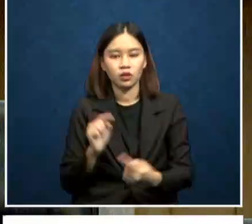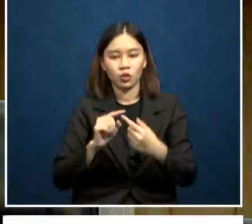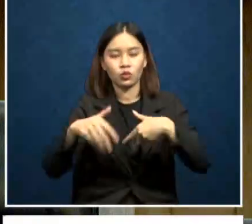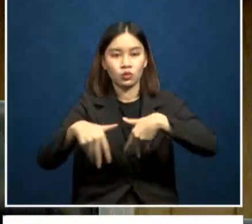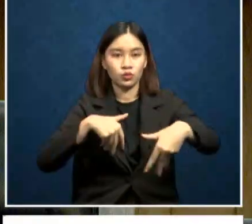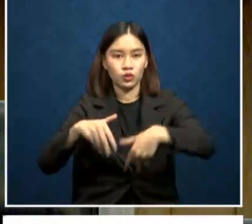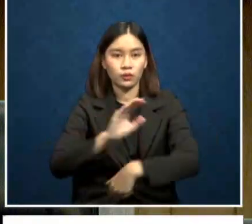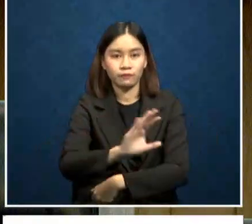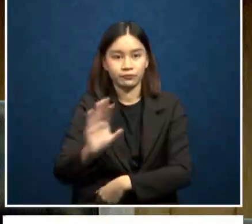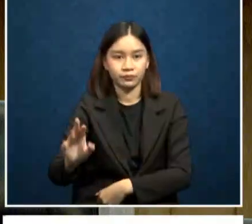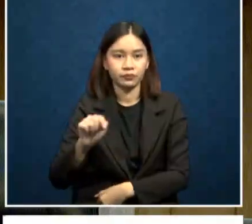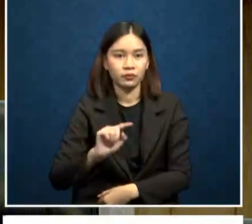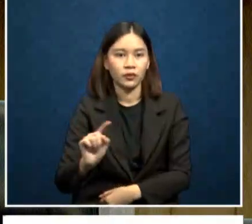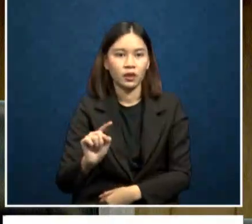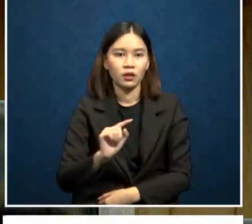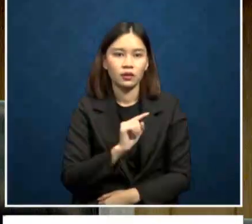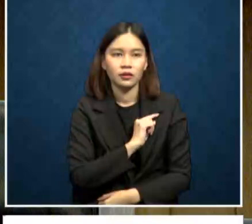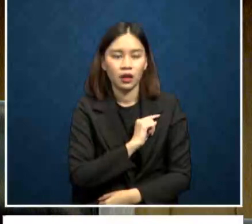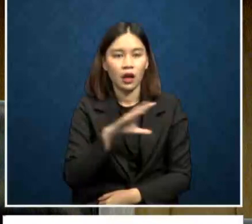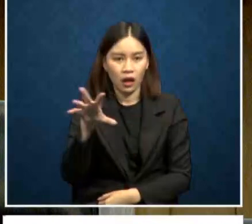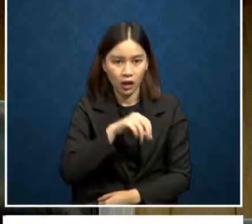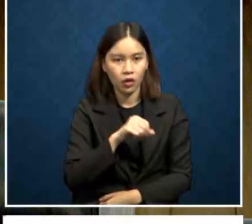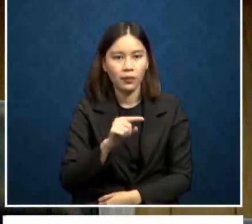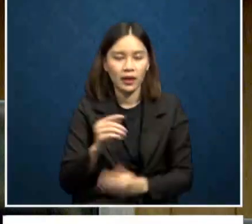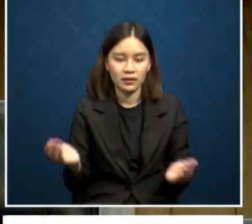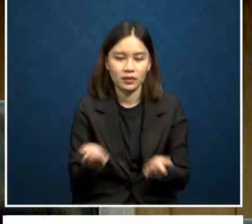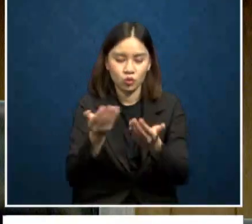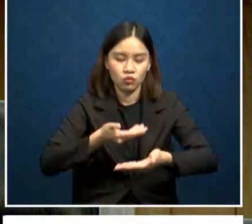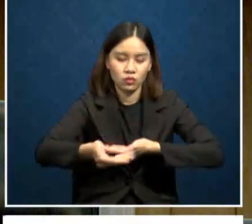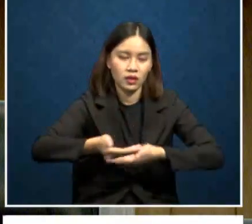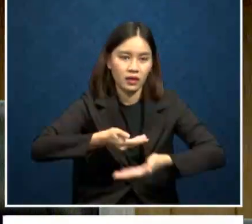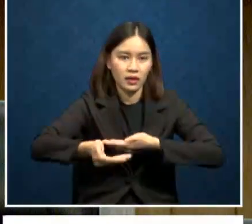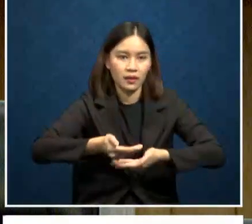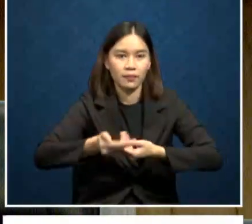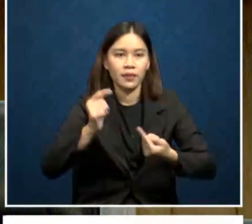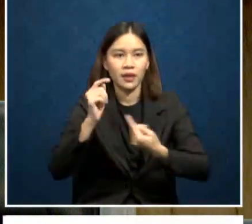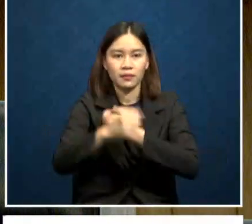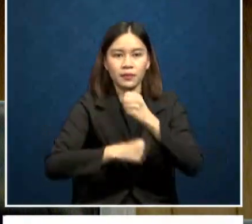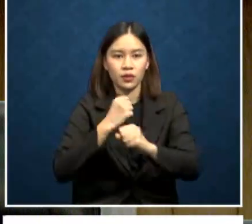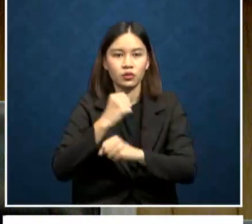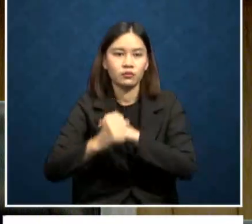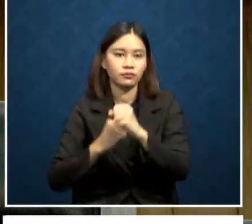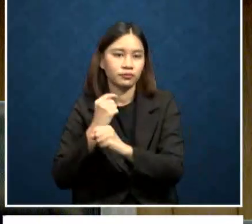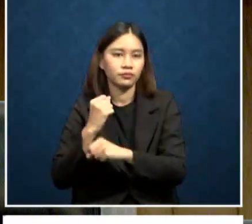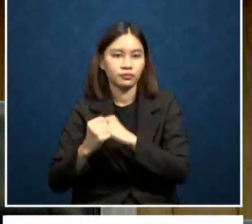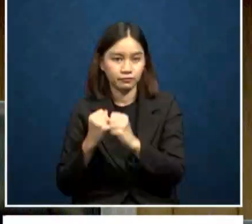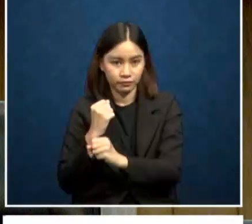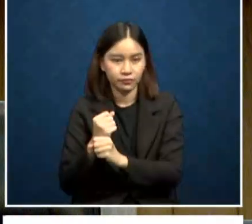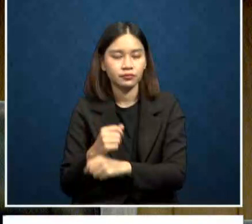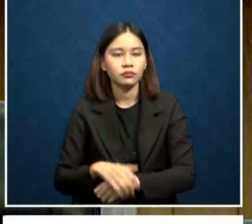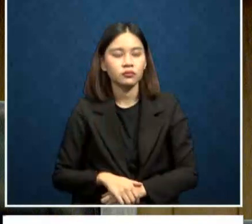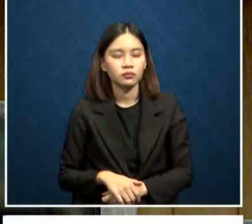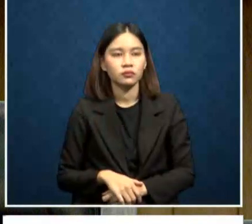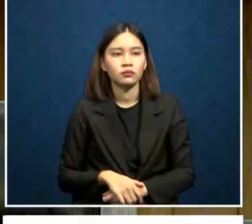ชนซึ่งตรงนี้เนี่ยน่าที่จะได้นำมาเคลื่อนไหวแล้วก็แลกเปลี่ยนในแต่ละปีเมื่อได้เข้าไปดูในเรื่อง